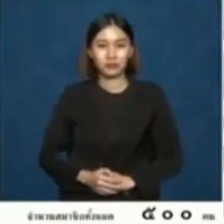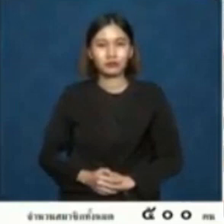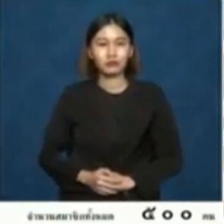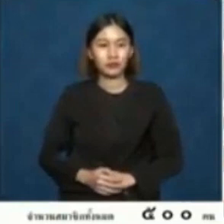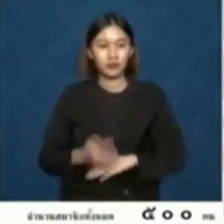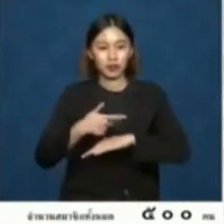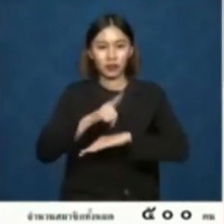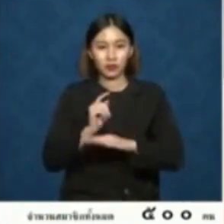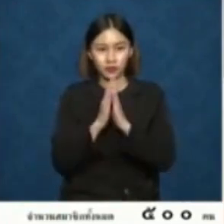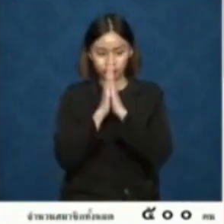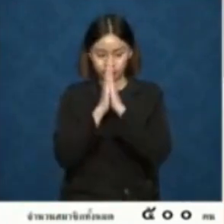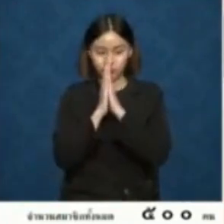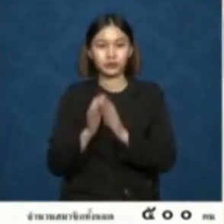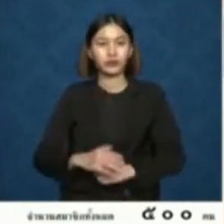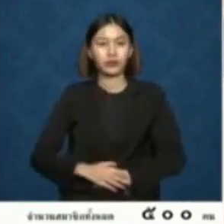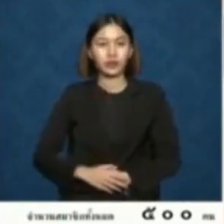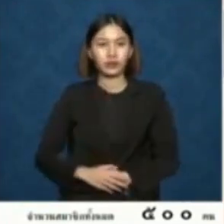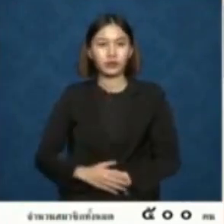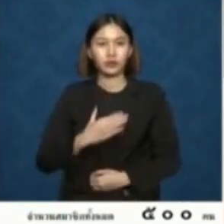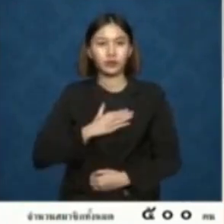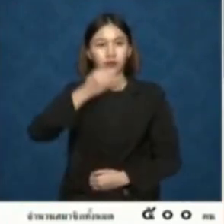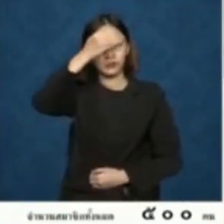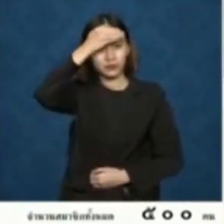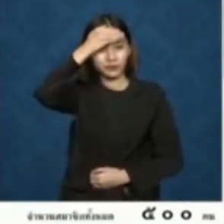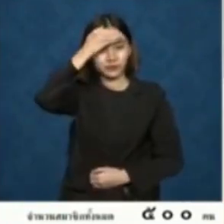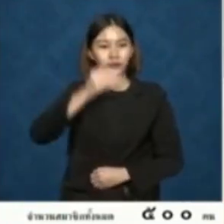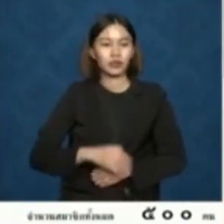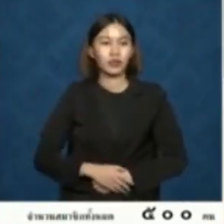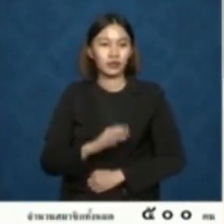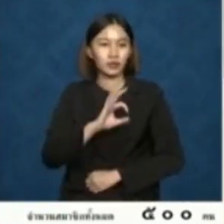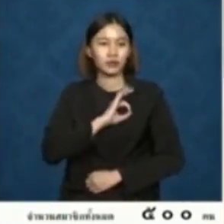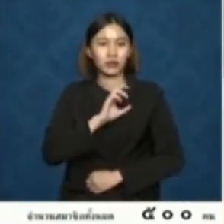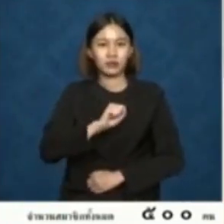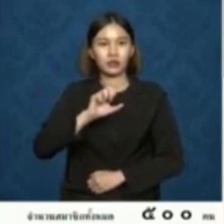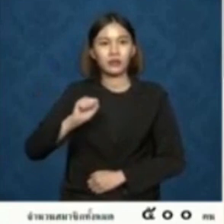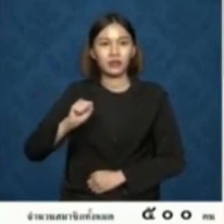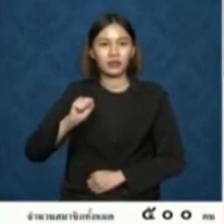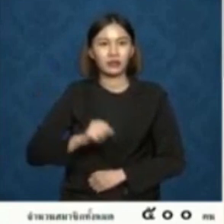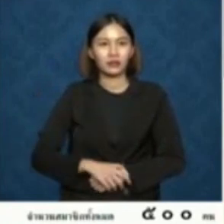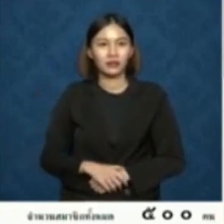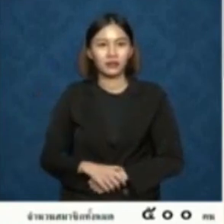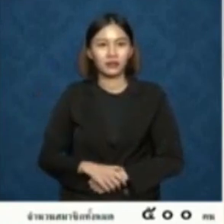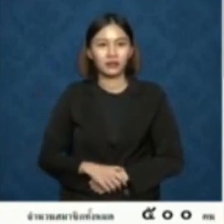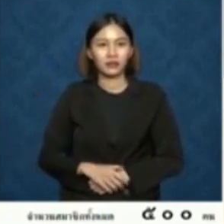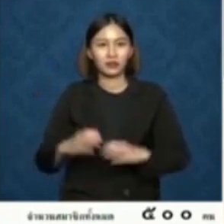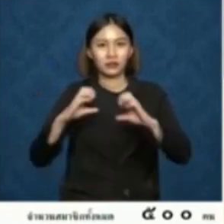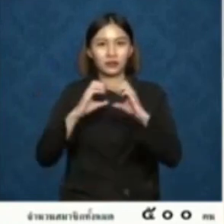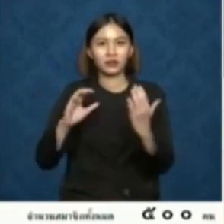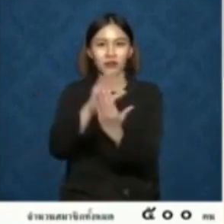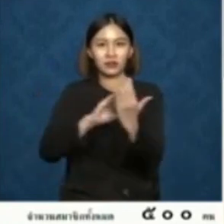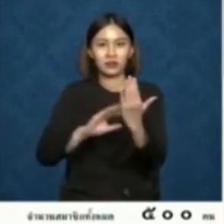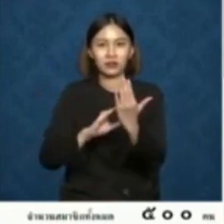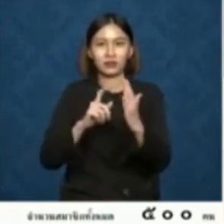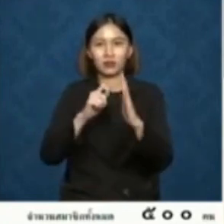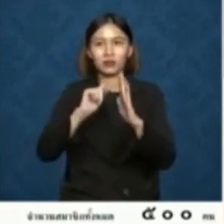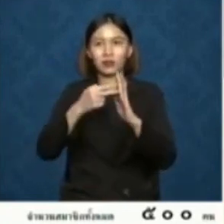เรียนท่านประธานสภาที่เคารพกับผมชาดาไทยเศรษสมาชิกสภาผู้แทนราษฎรพรรคภูมิใจไทยจังหวัดอุทัย